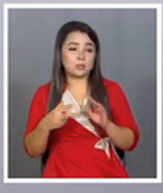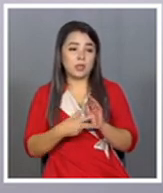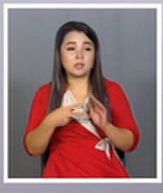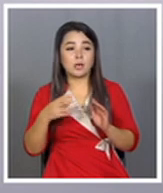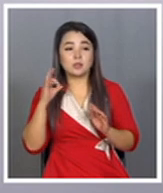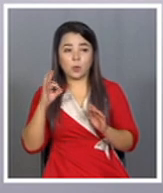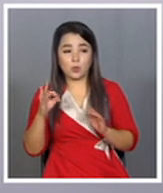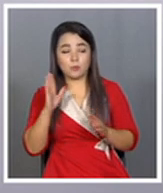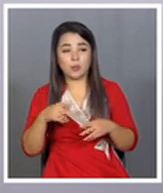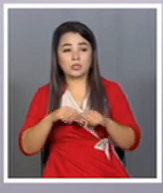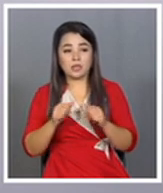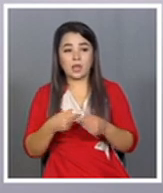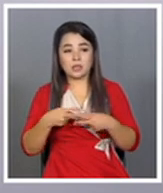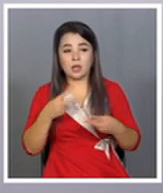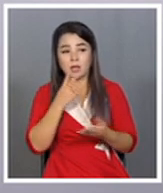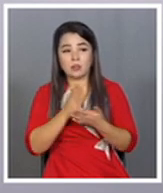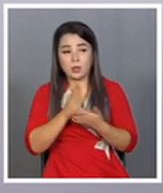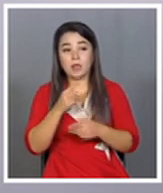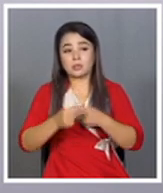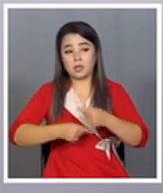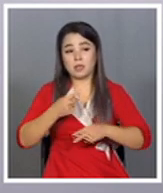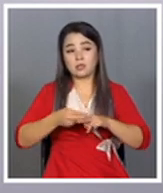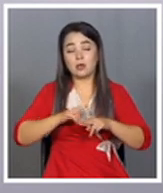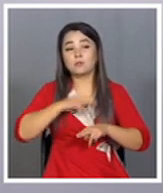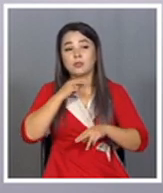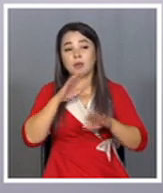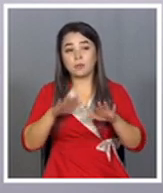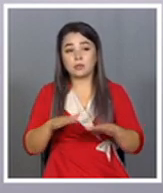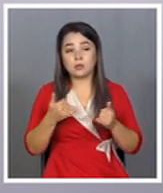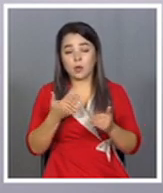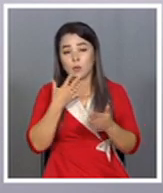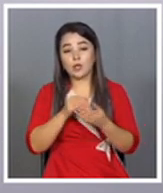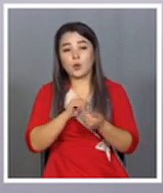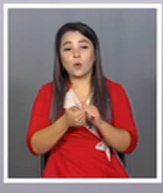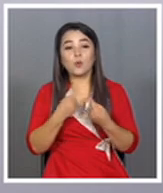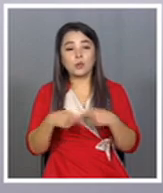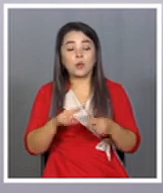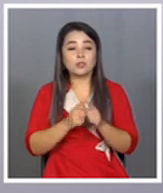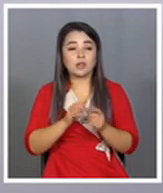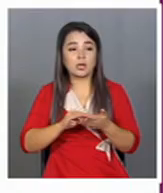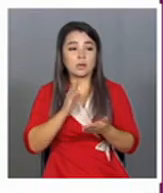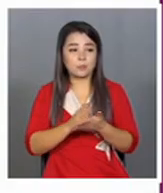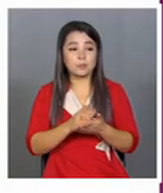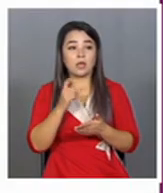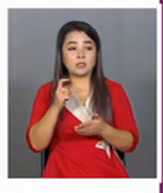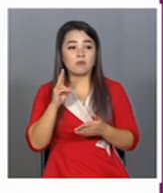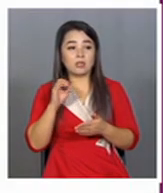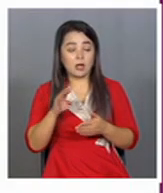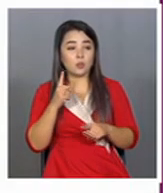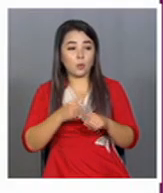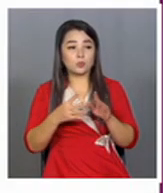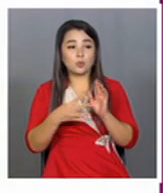тең 0 теңдеуі шығады. Енді осы жерде біз мынандай өзгеріс жасаймыз. Қараңыздар. X квадрат